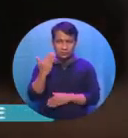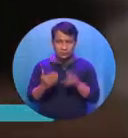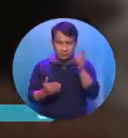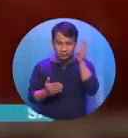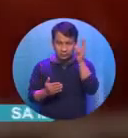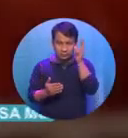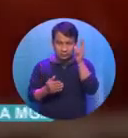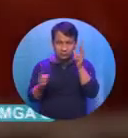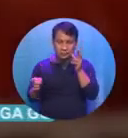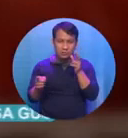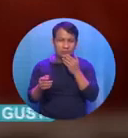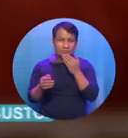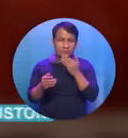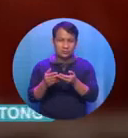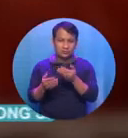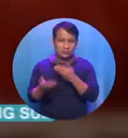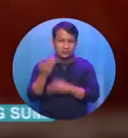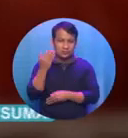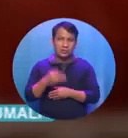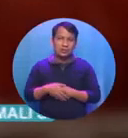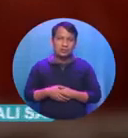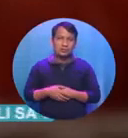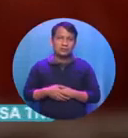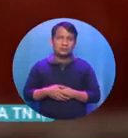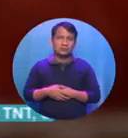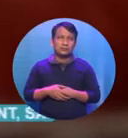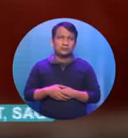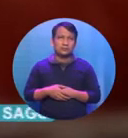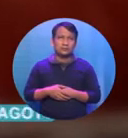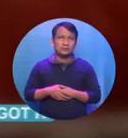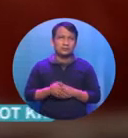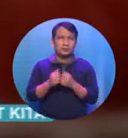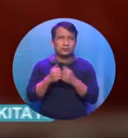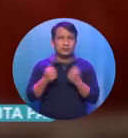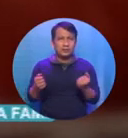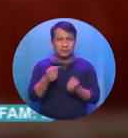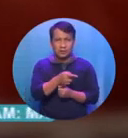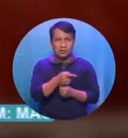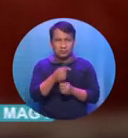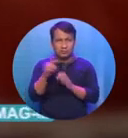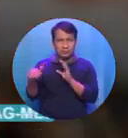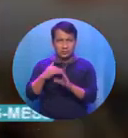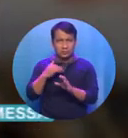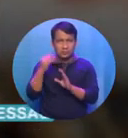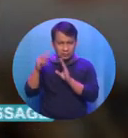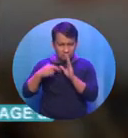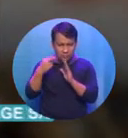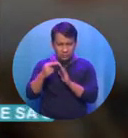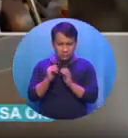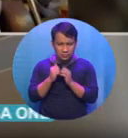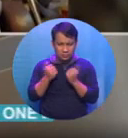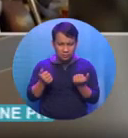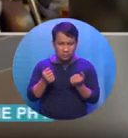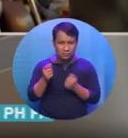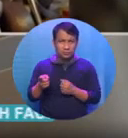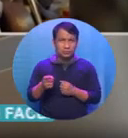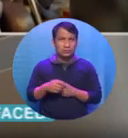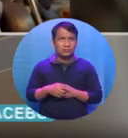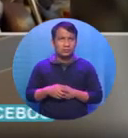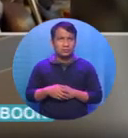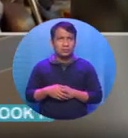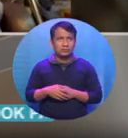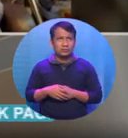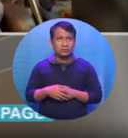Rodel. Magandang umaga po, sir. Okay, paano po napasakamay nyo itong video? Yung ano, nung una